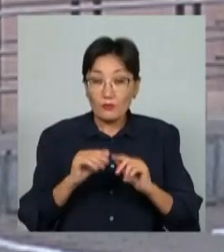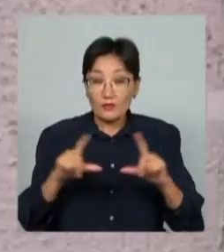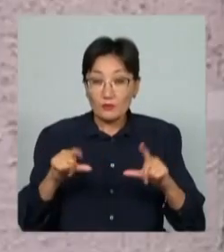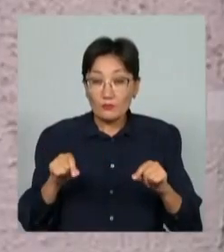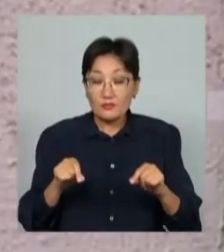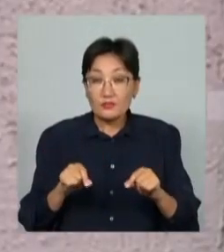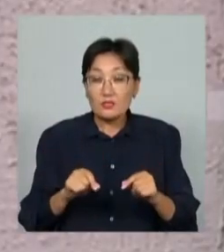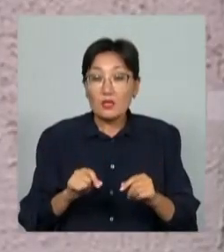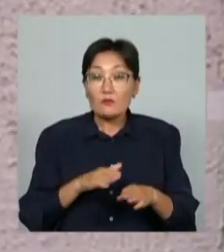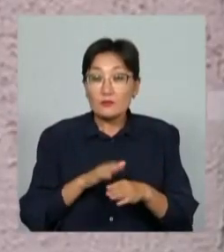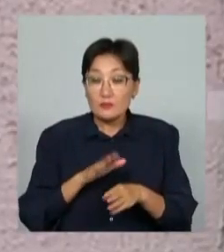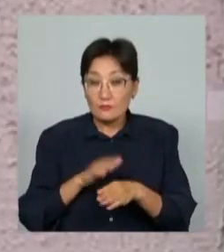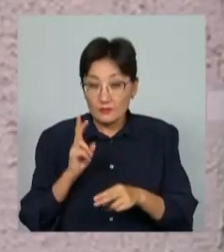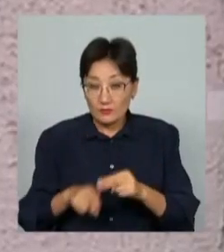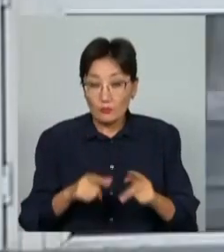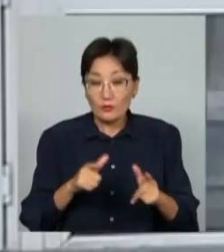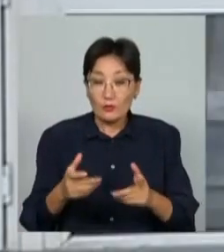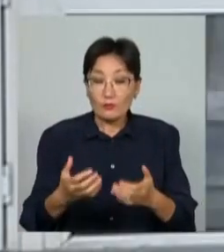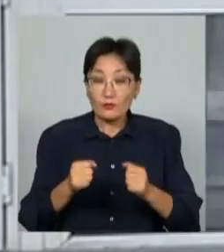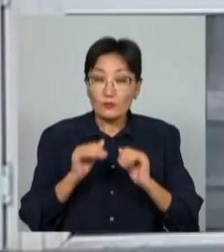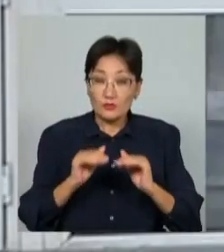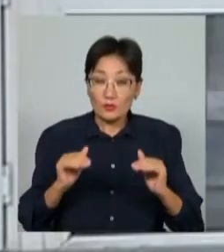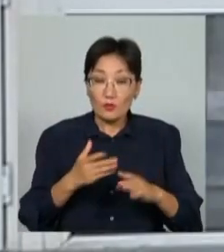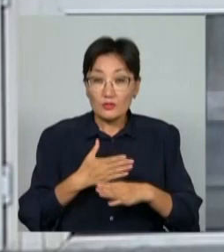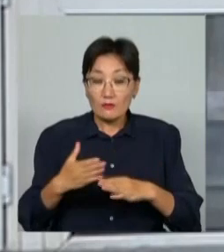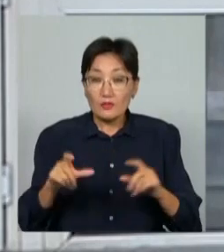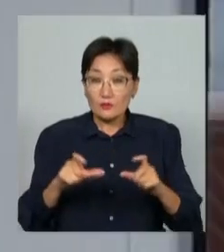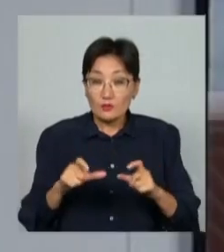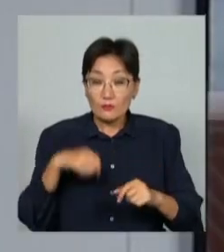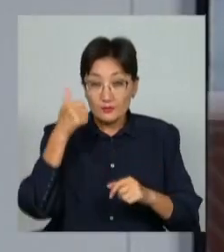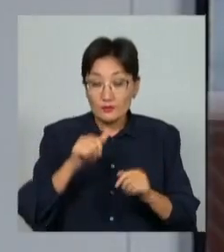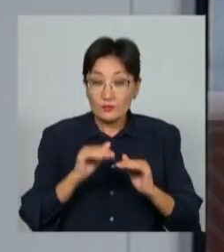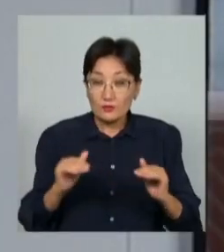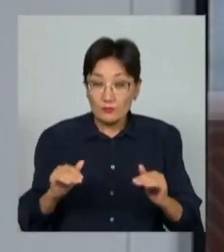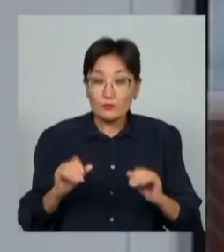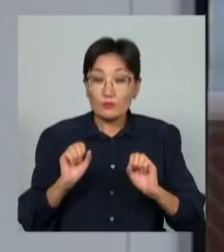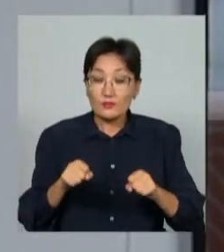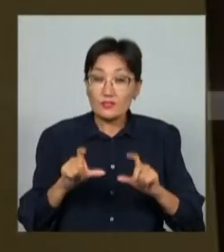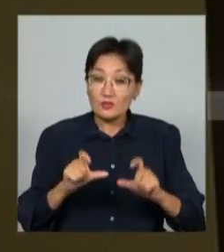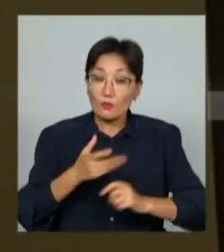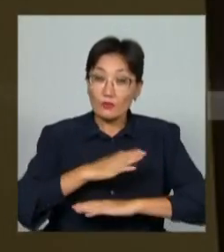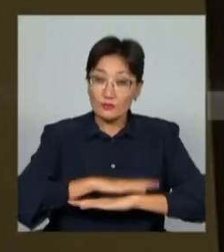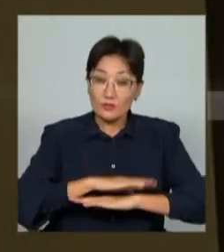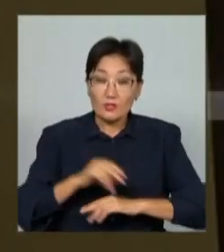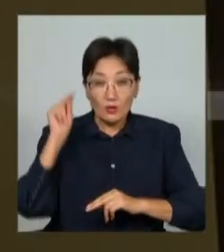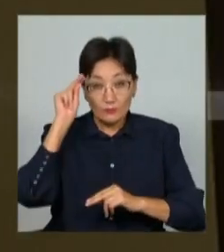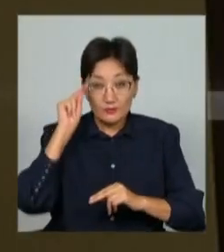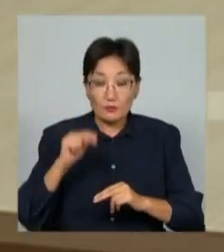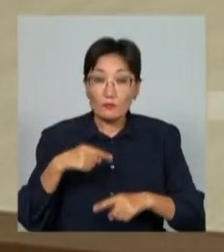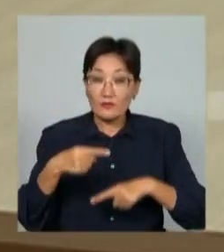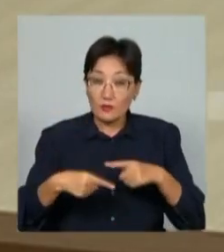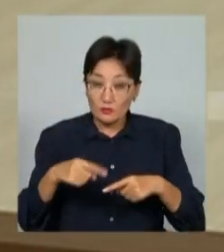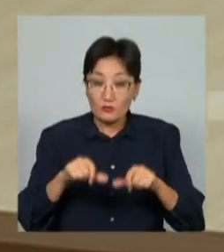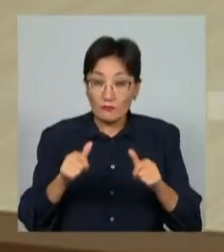тем временем завершилась подготовка к приему учеников. После карантинного года дети наконец смогут сесть за парты и обучаться в